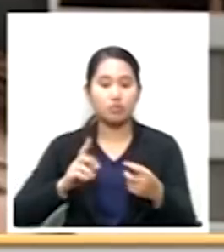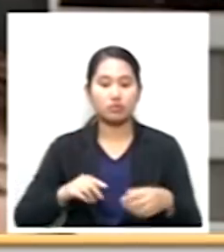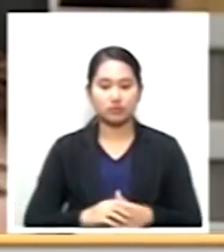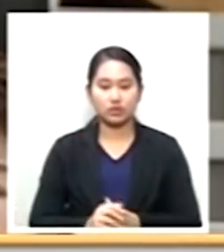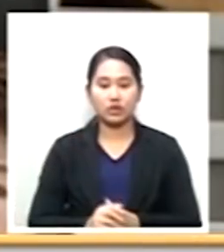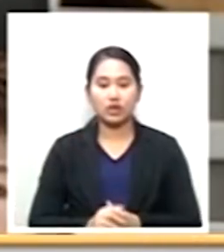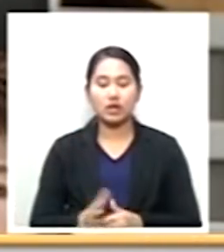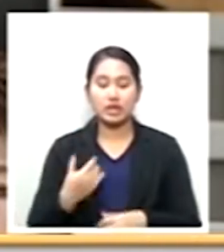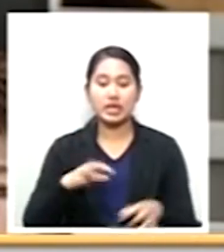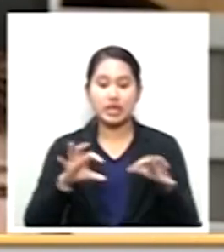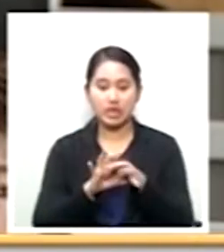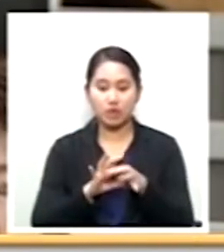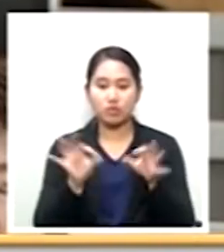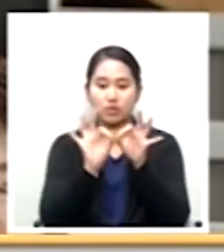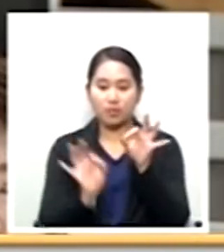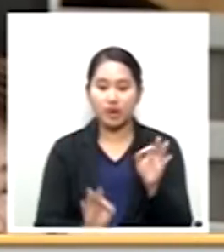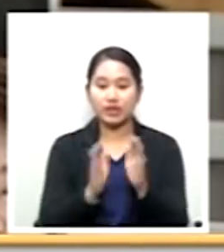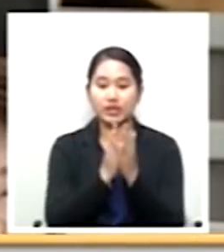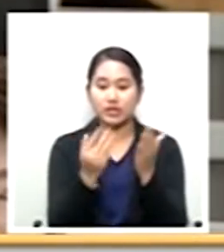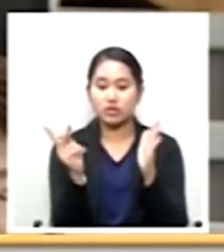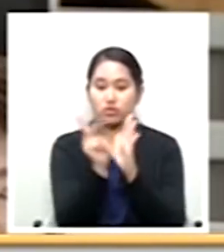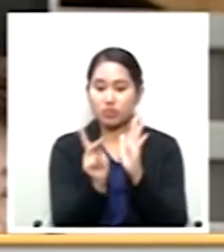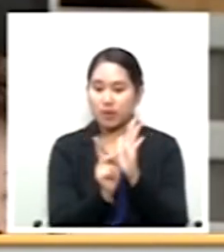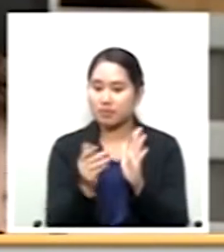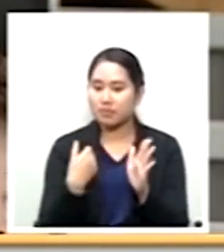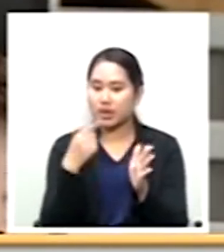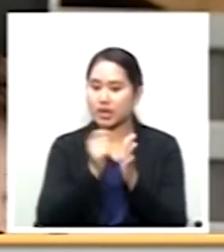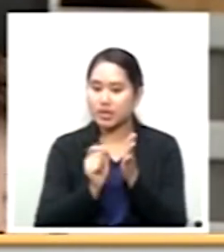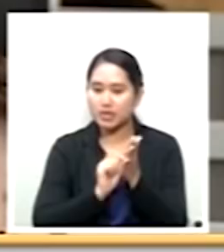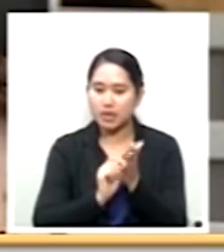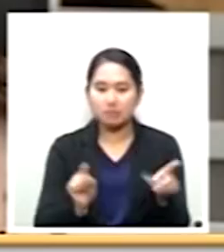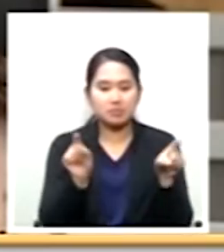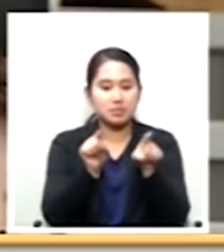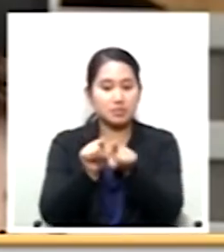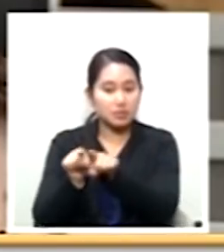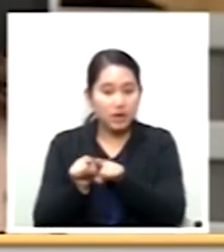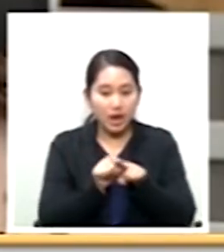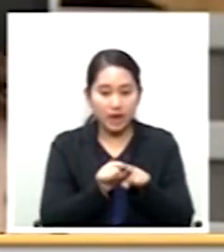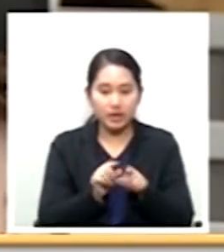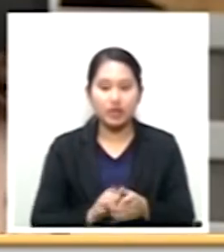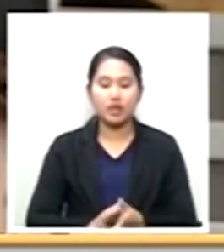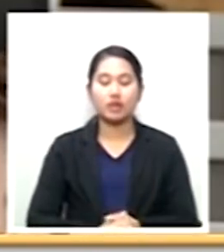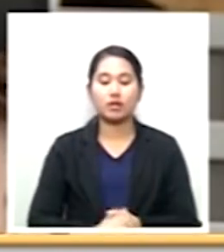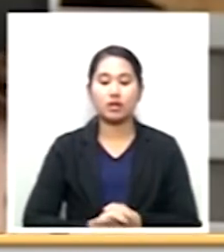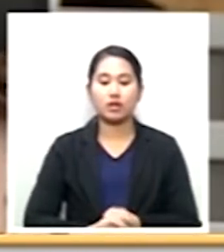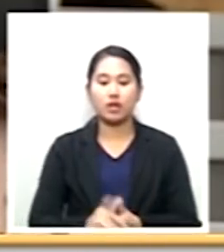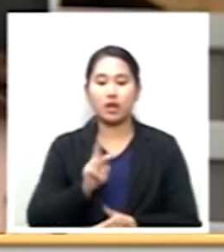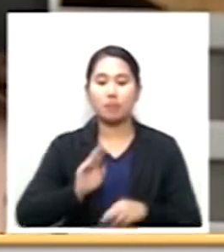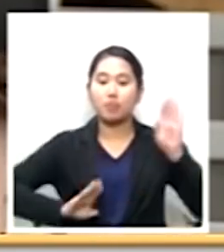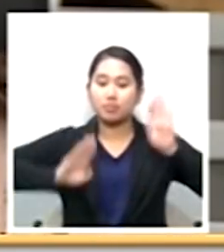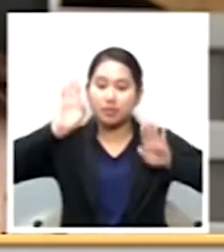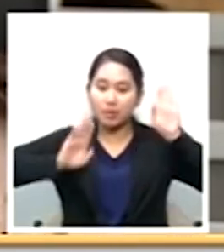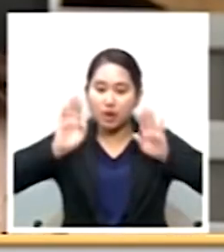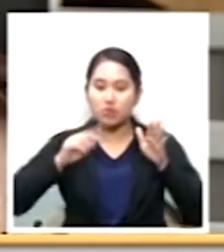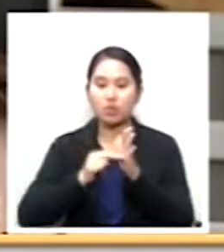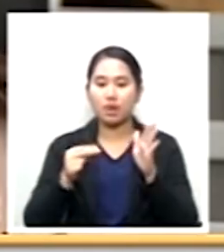การทางกฎหมายรัฐธรรมนูญหลายท่านก็อยู่ในคณะรัฐมนตรีชุดท่านด้วยก็เขียนเรื่องนี้เช่นเดียวกันว่าระบอบนี้คือระบอบที่พระมหากษัตริย์ทรงปกเกล้าแต่ไ